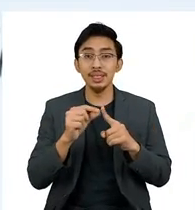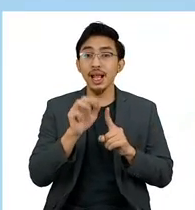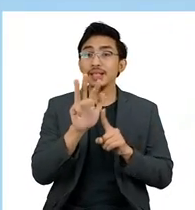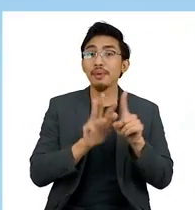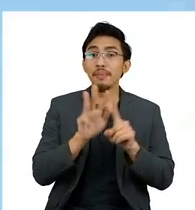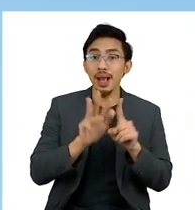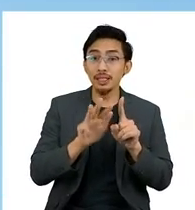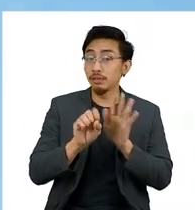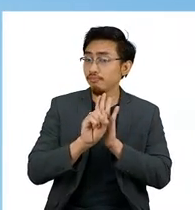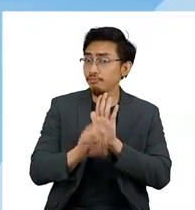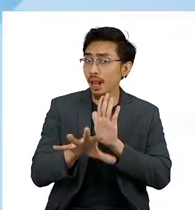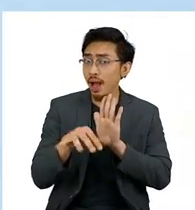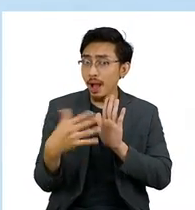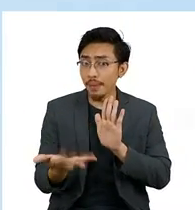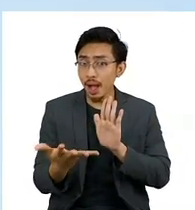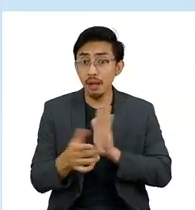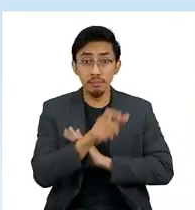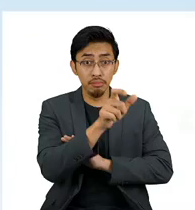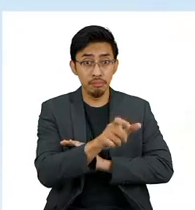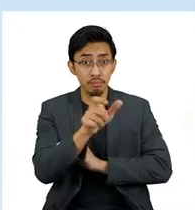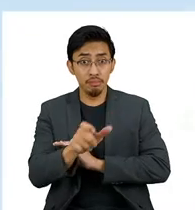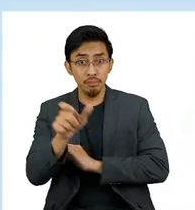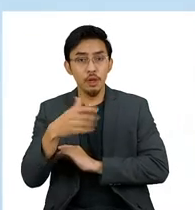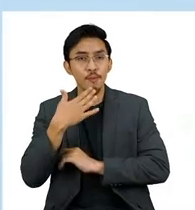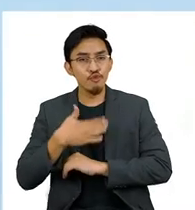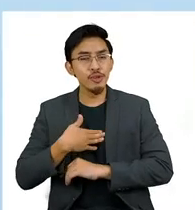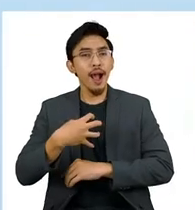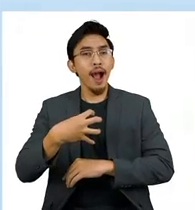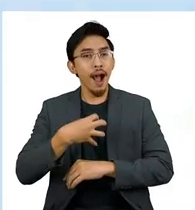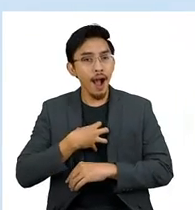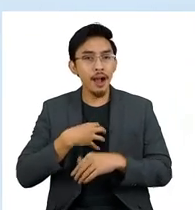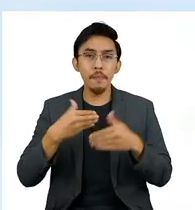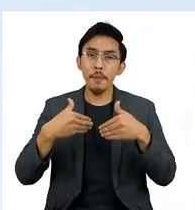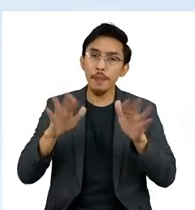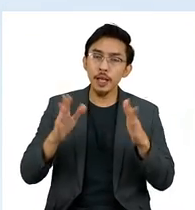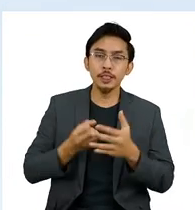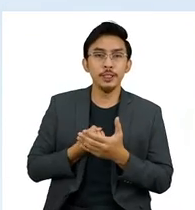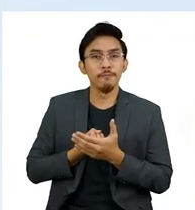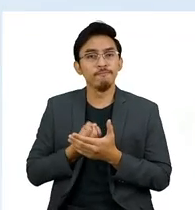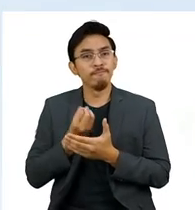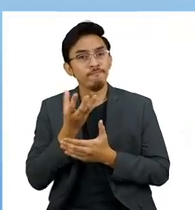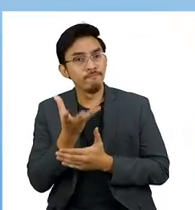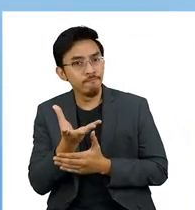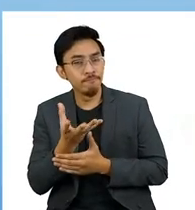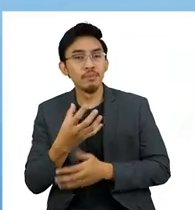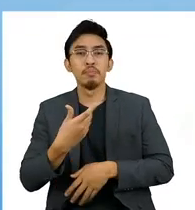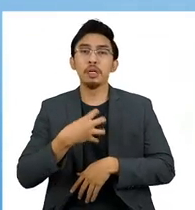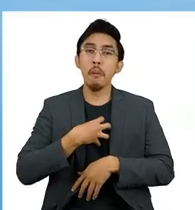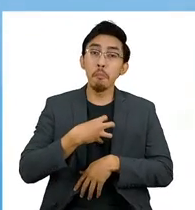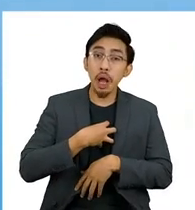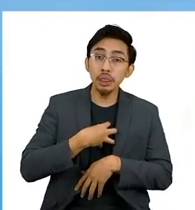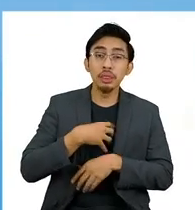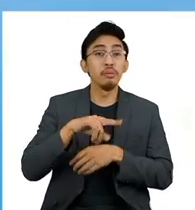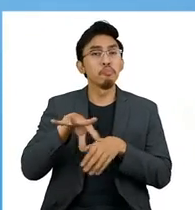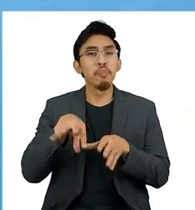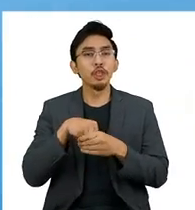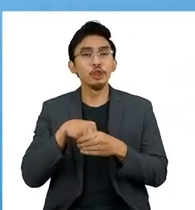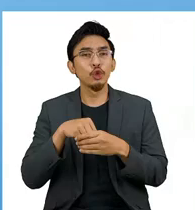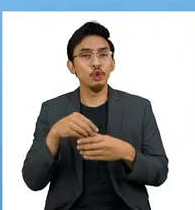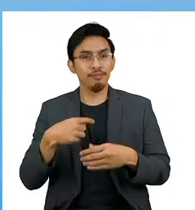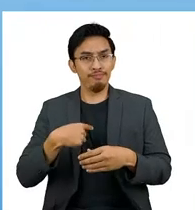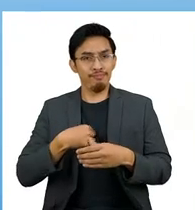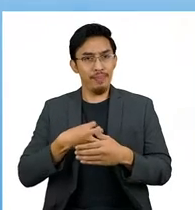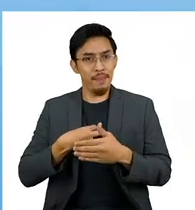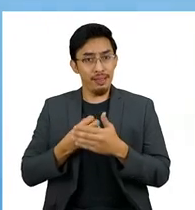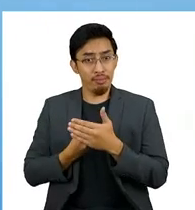Manusia. Ada di pasal 19. Nih bunyinya. Setiap orang berhak atas kebebasan mempunyai dan mengeluarkan pendapat. Dalam hal